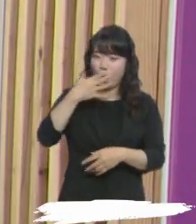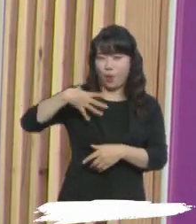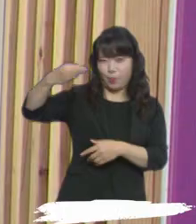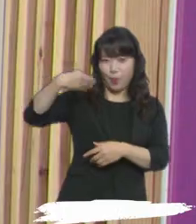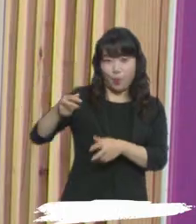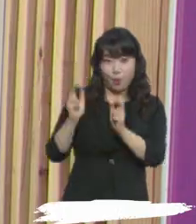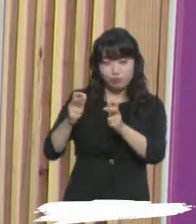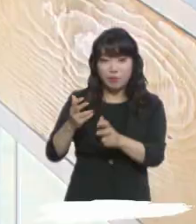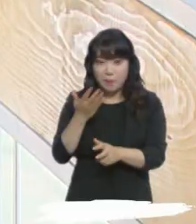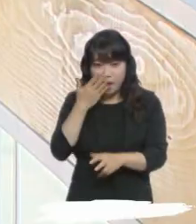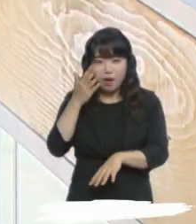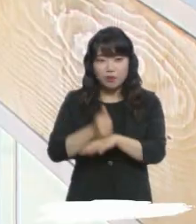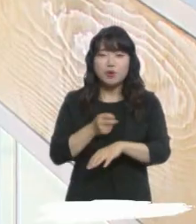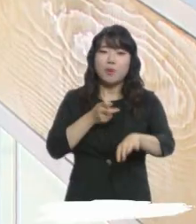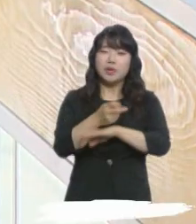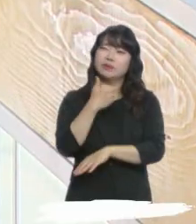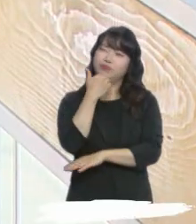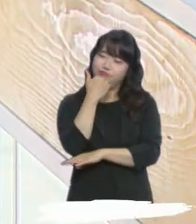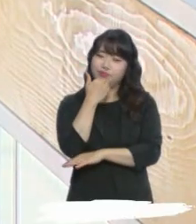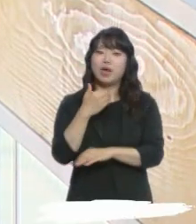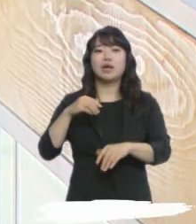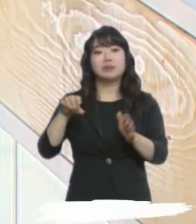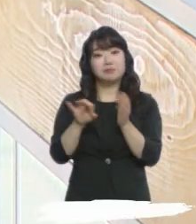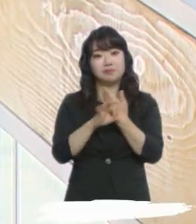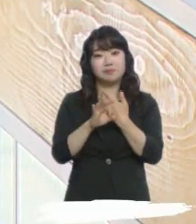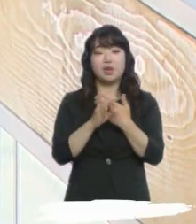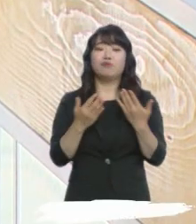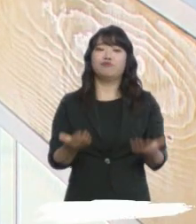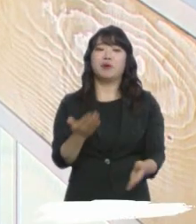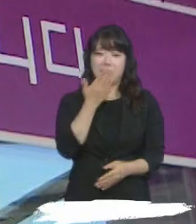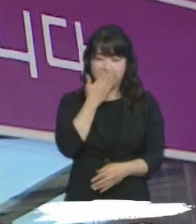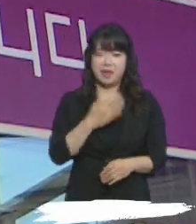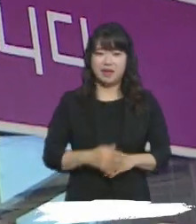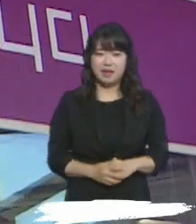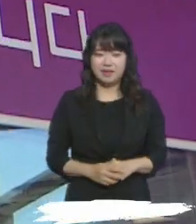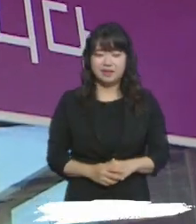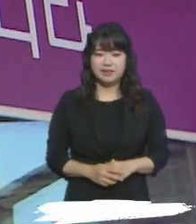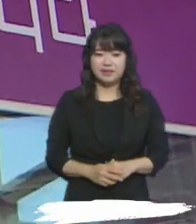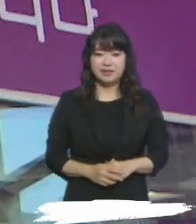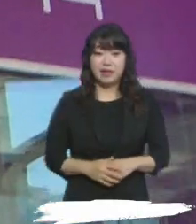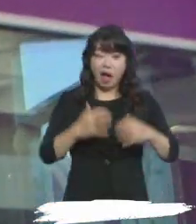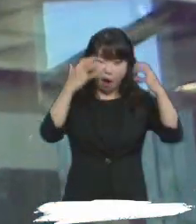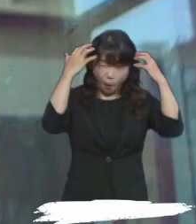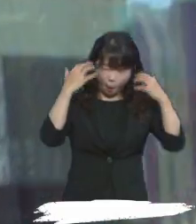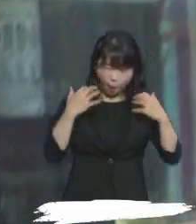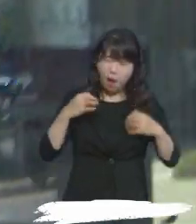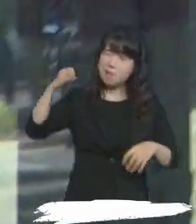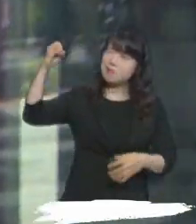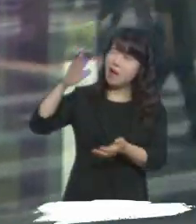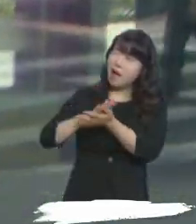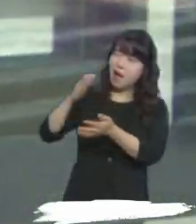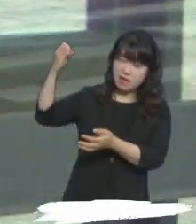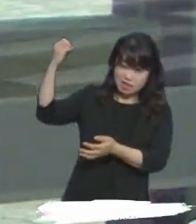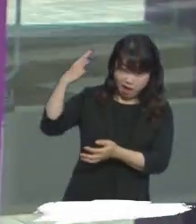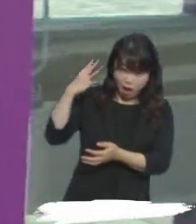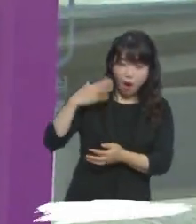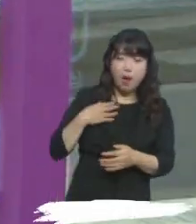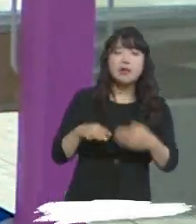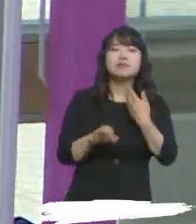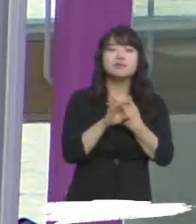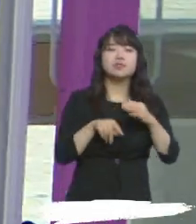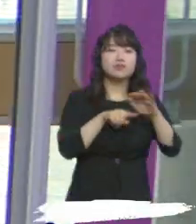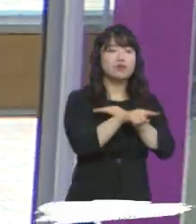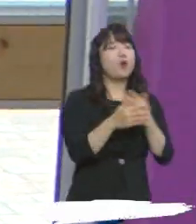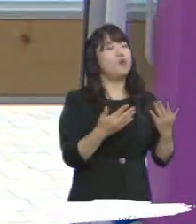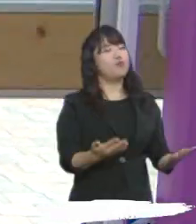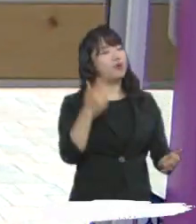설치돼 있어 대중교통을 기다리며 쉴 수 있는 공간입니다. 여름엔 폭염, 겨울엔 한파를 피해 이용할